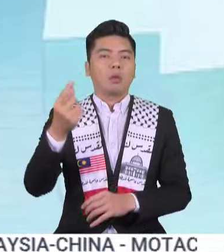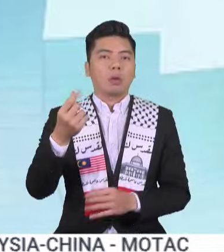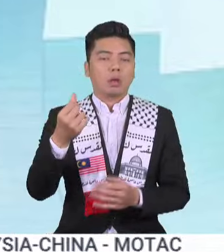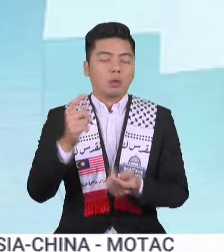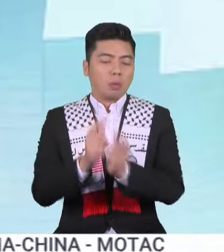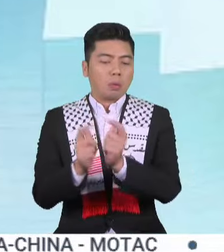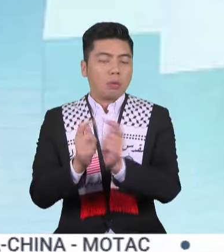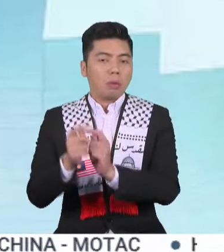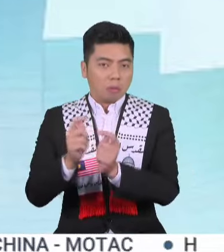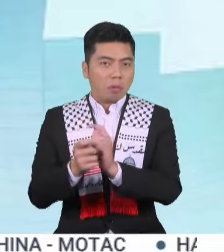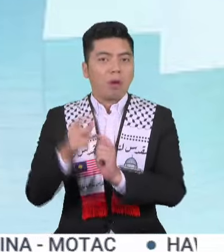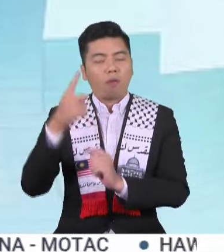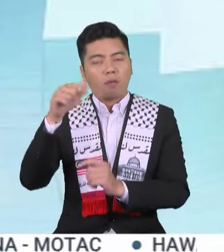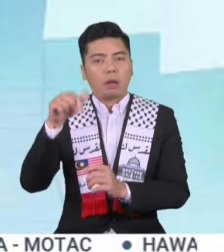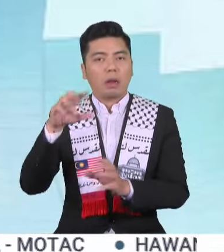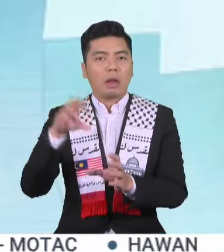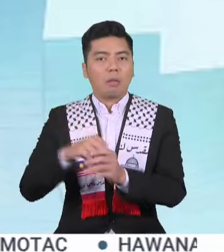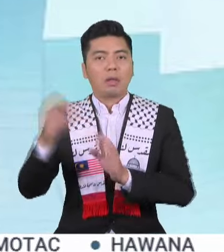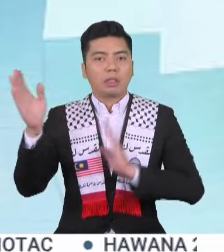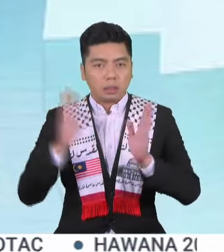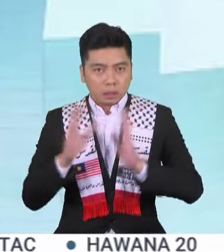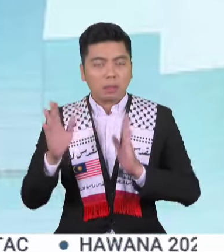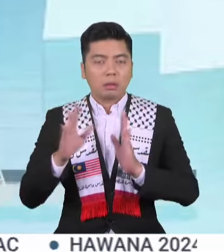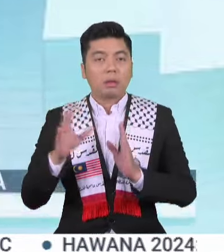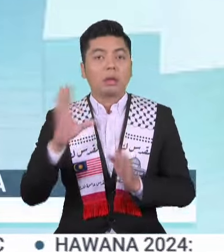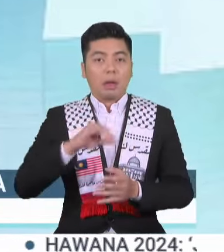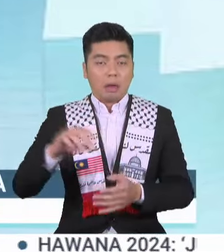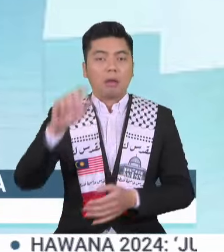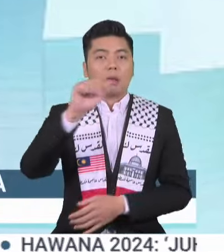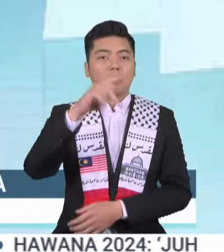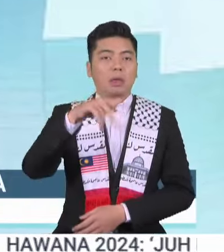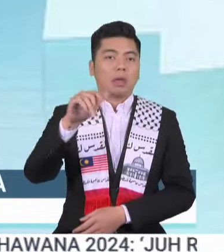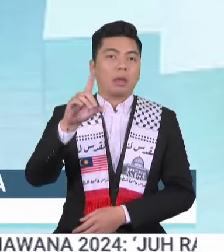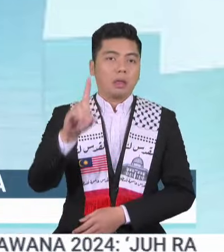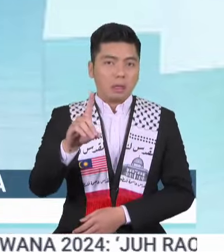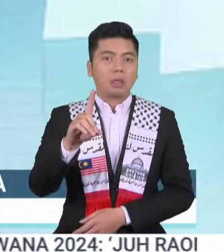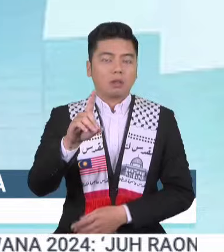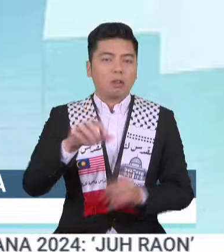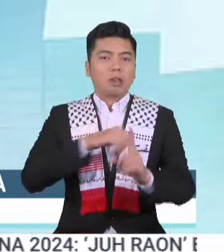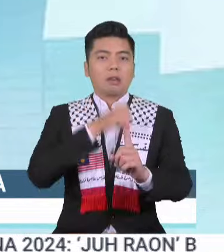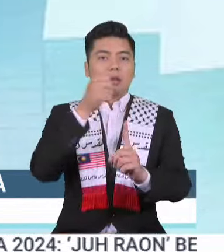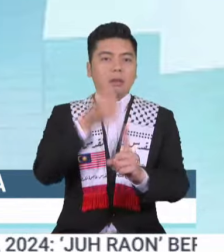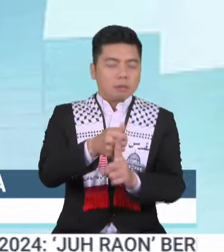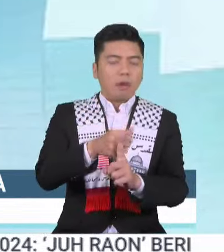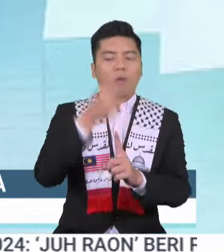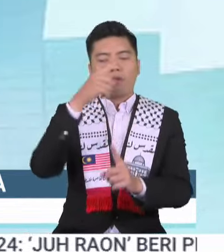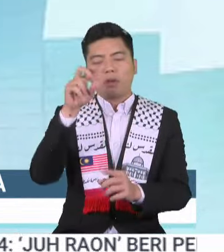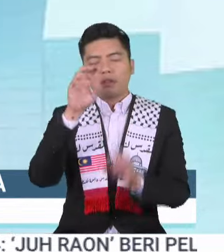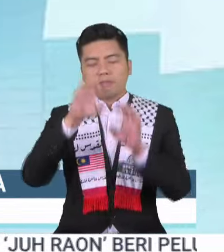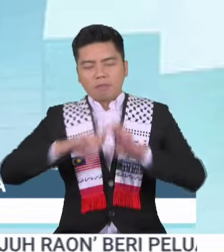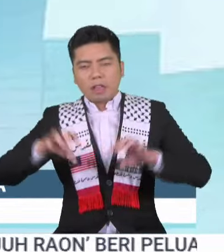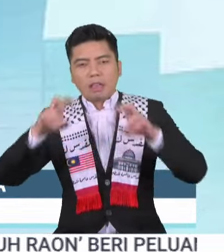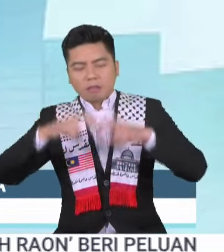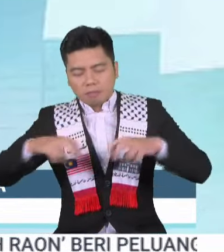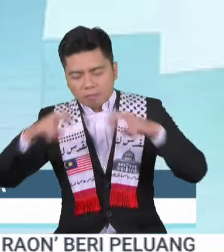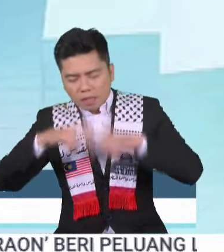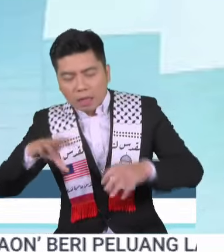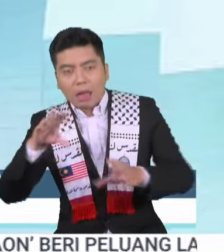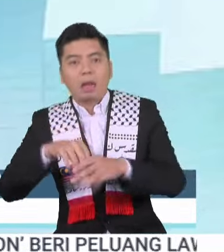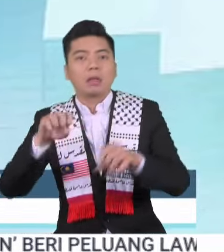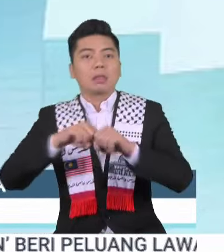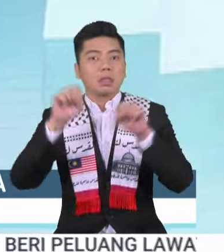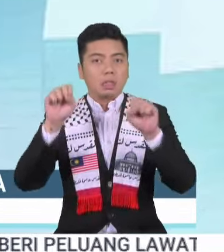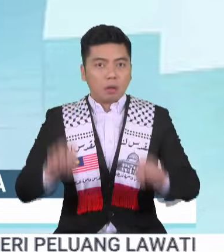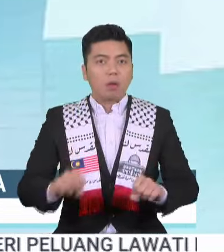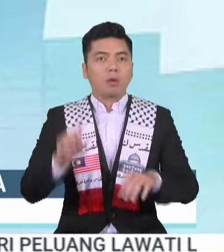kepada penumpang di negara ini. Sehubungan itu, Agensi Pengangkutan Awam Darat APAD diarah menyemak sistem berkenaan yang